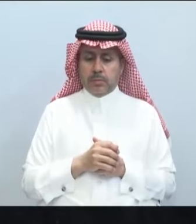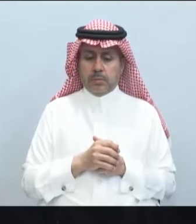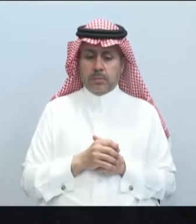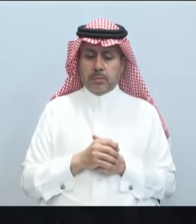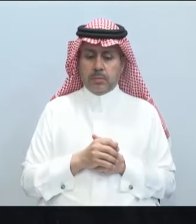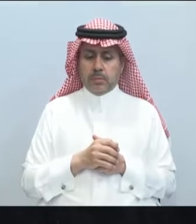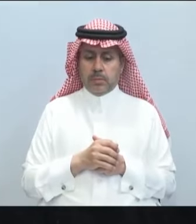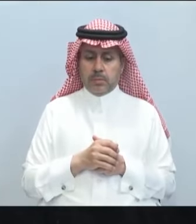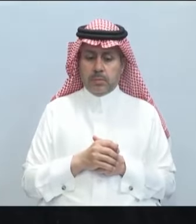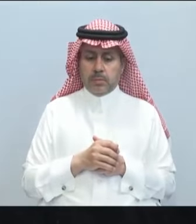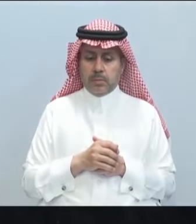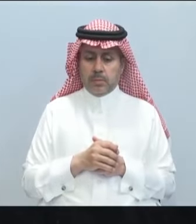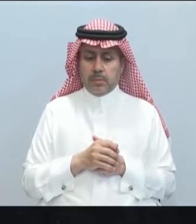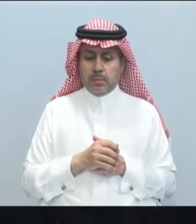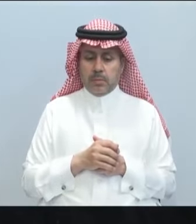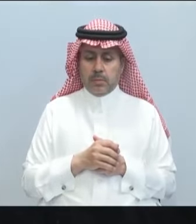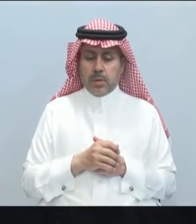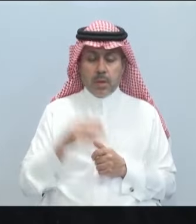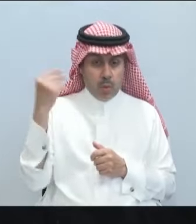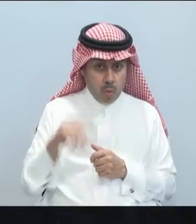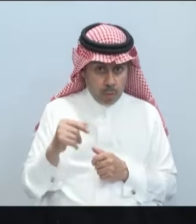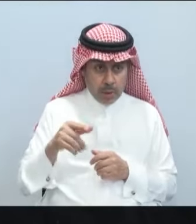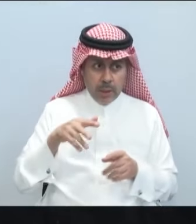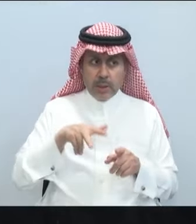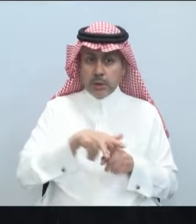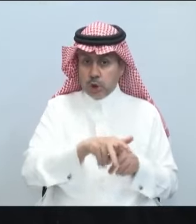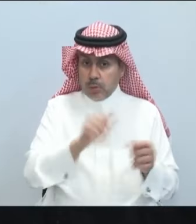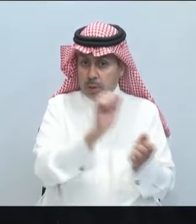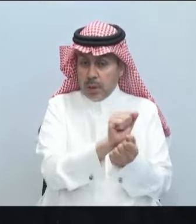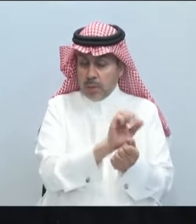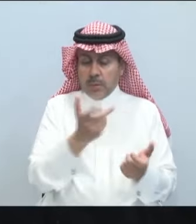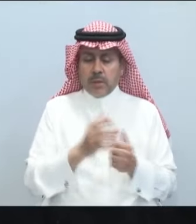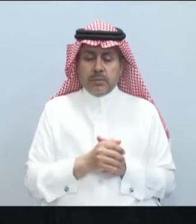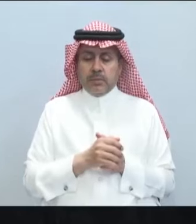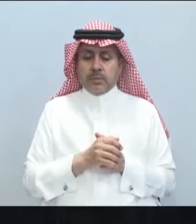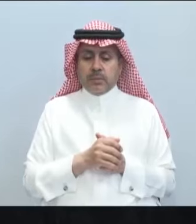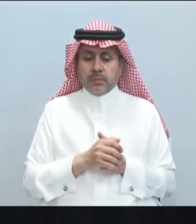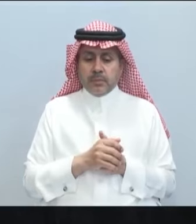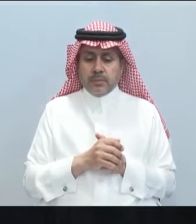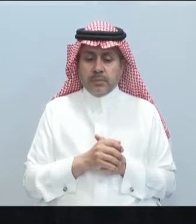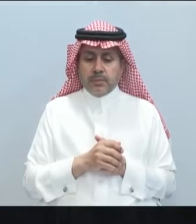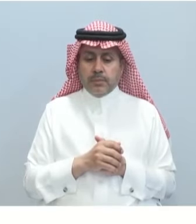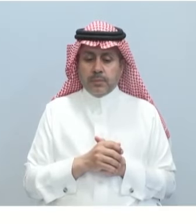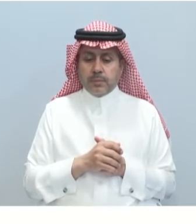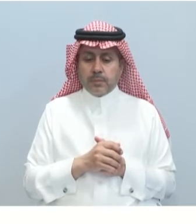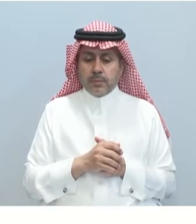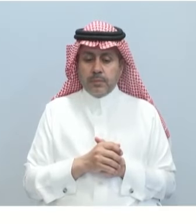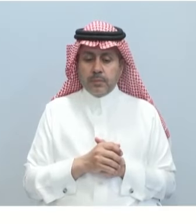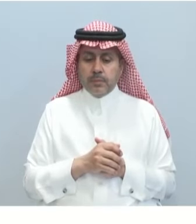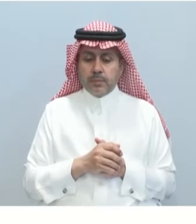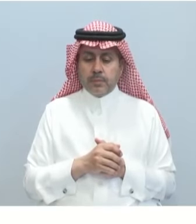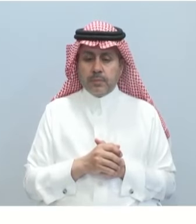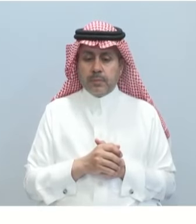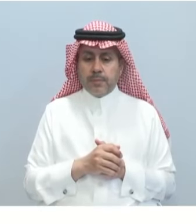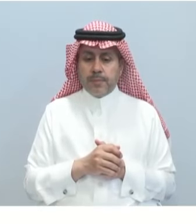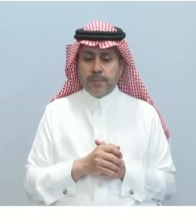هو الجرم وما هي العقوبه التي تناسب هذا الجرم لابد ان تعرف ما المقصود بهذه المصطلحات